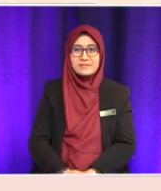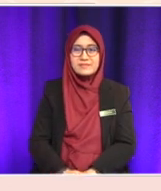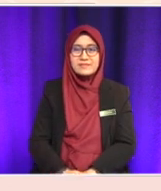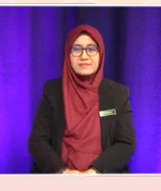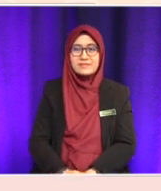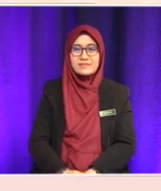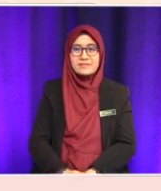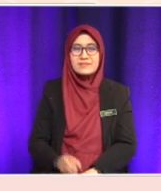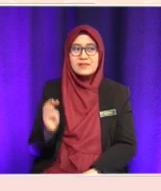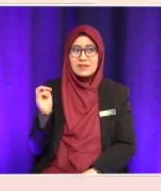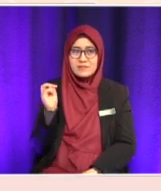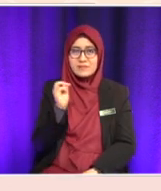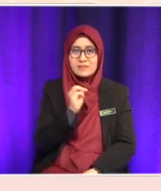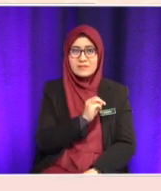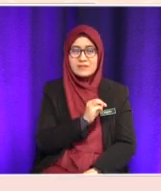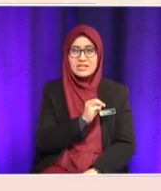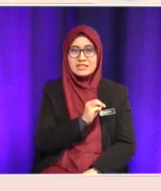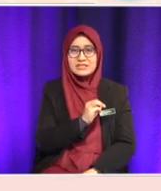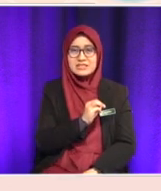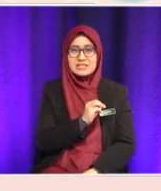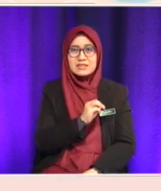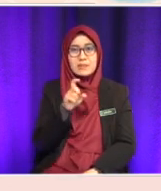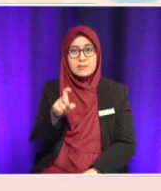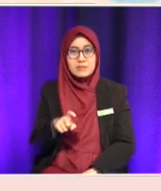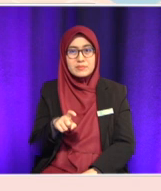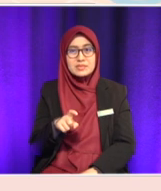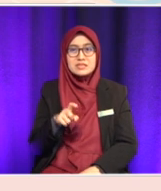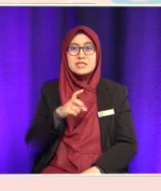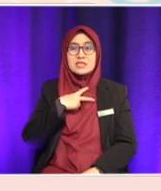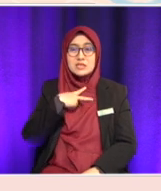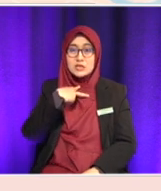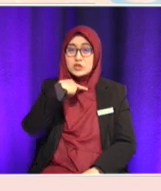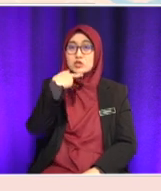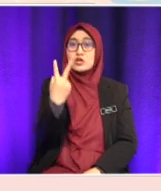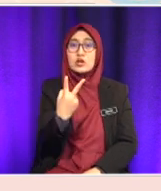tindakan bangsa yang sepatunya adalah menjerit dan lari